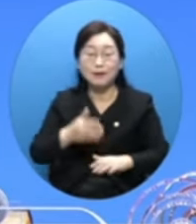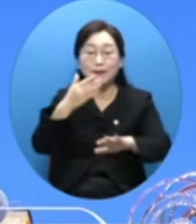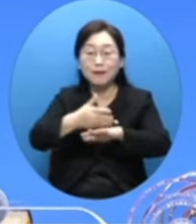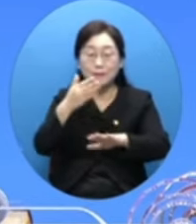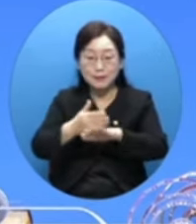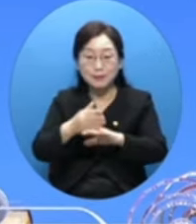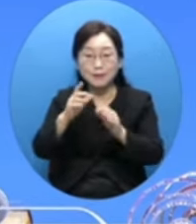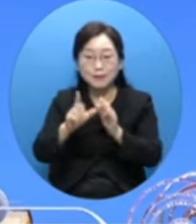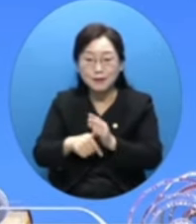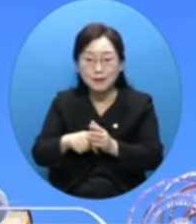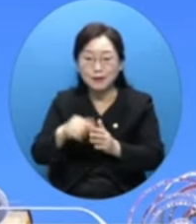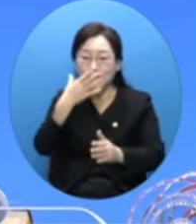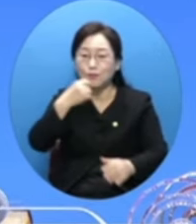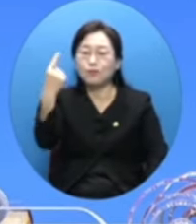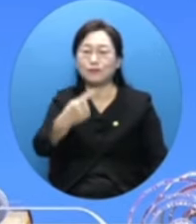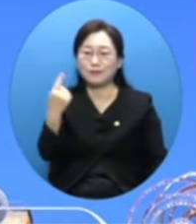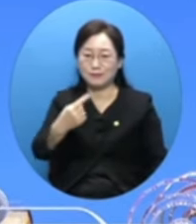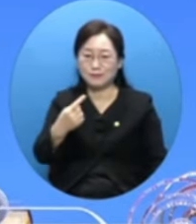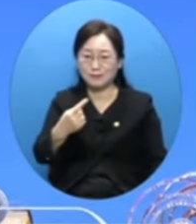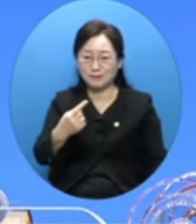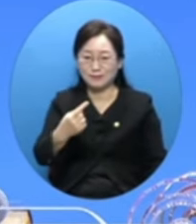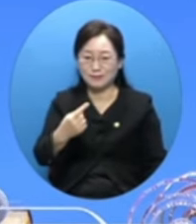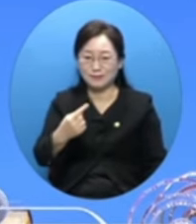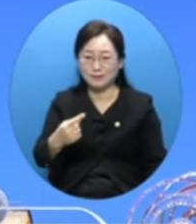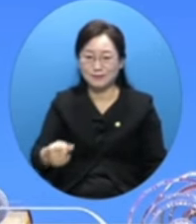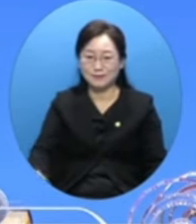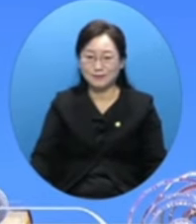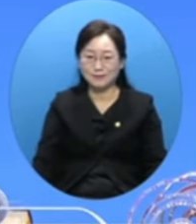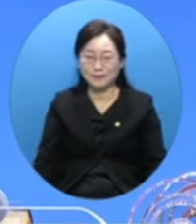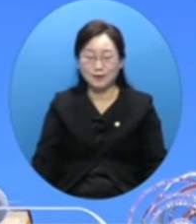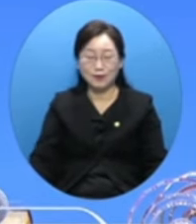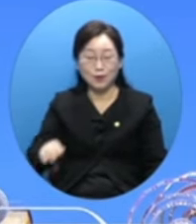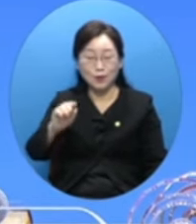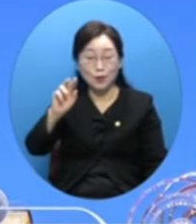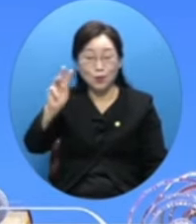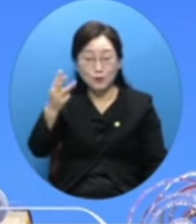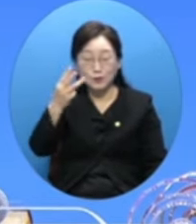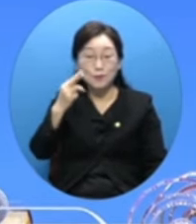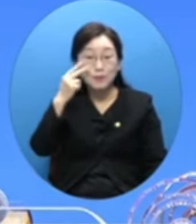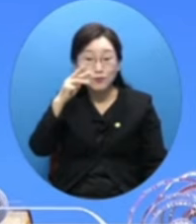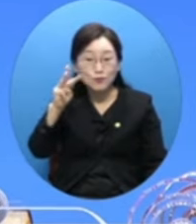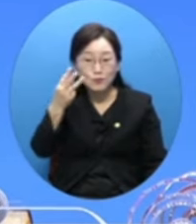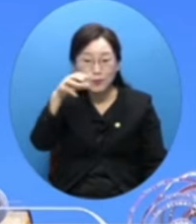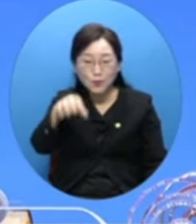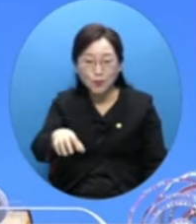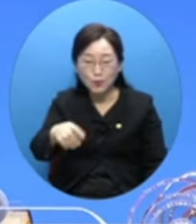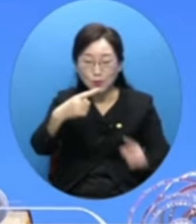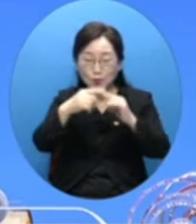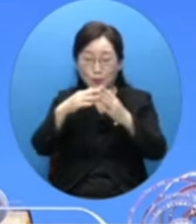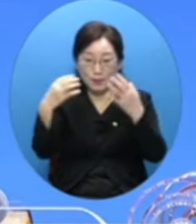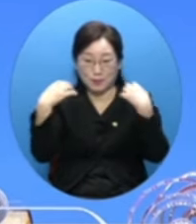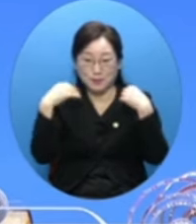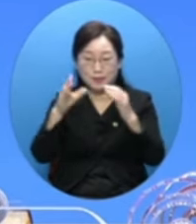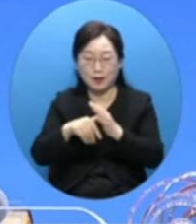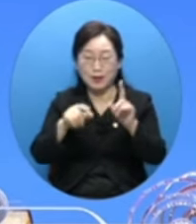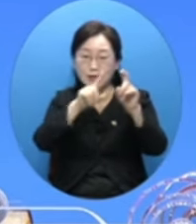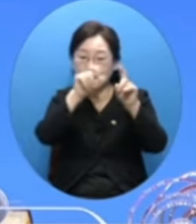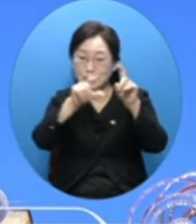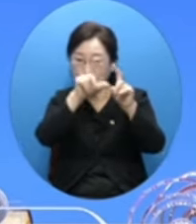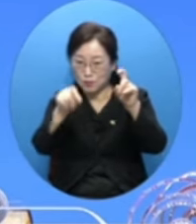감사할 때 복이 임하게 되는 것입니다. 제가 워싱턴에서 교회를 섬길 때에 11월 달이 되면 한 달